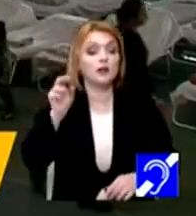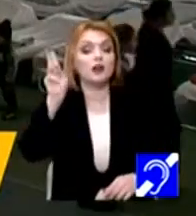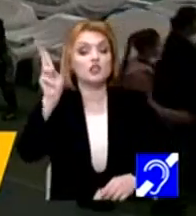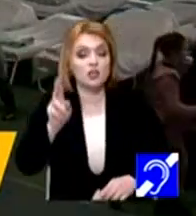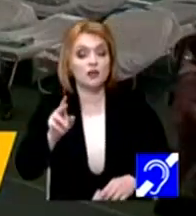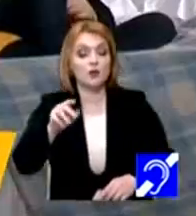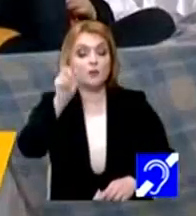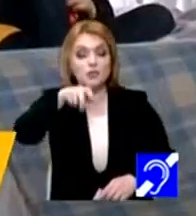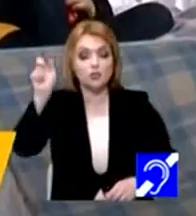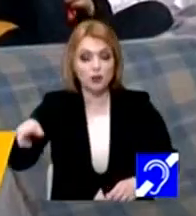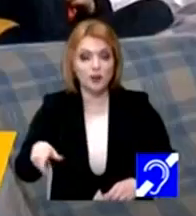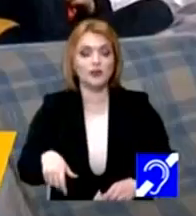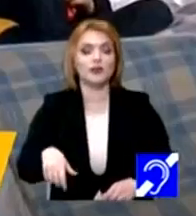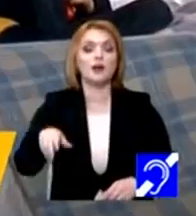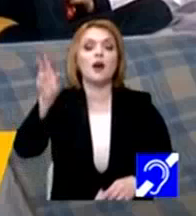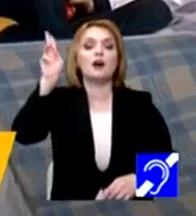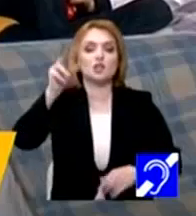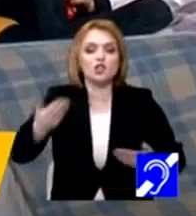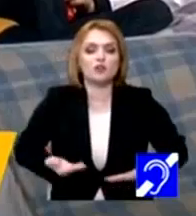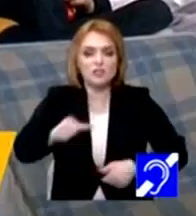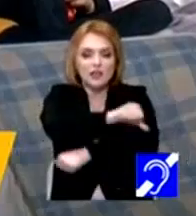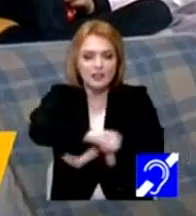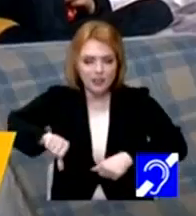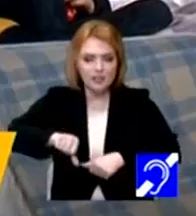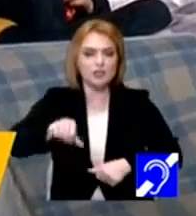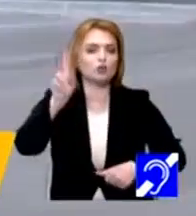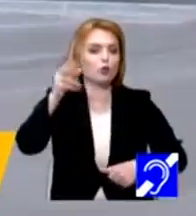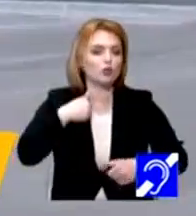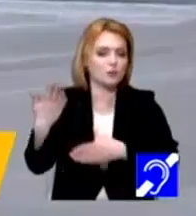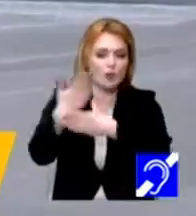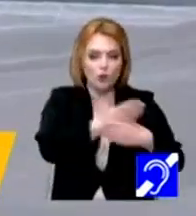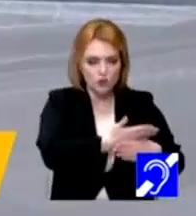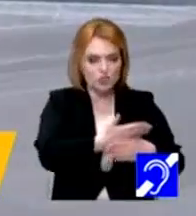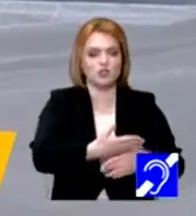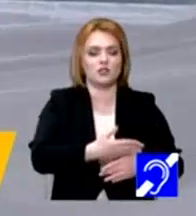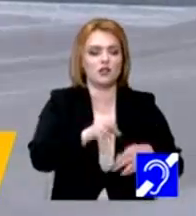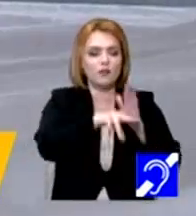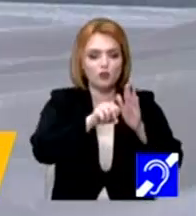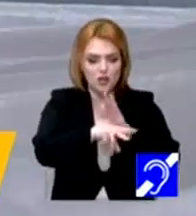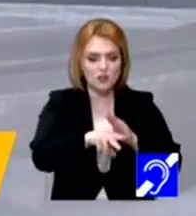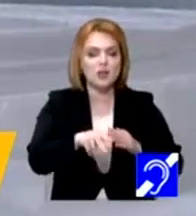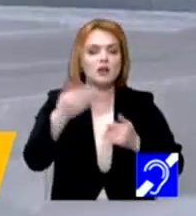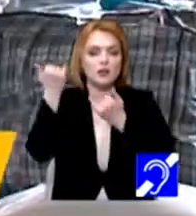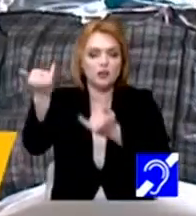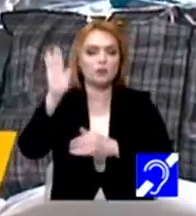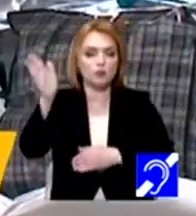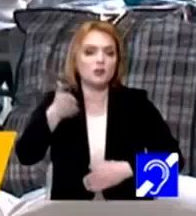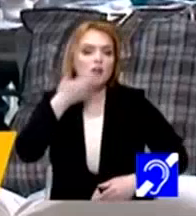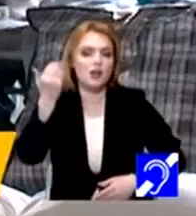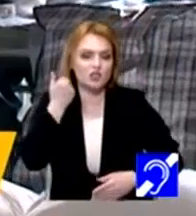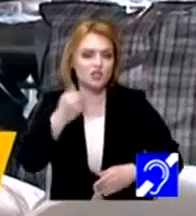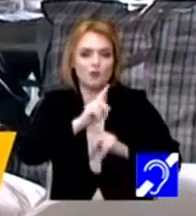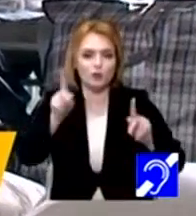peste hotare va fi simplificat. Decizia a fost aprobată astăzi în cadrul ședinței Comisiei pentru Situații Excepționale.